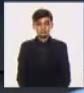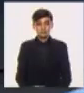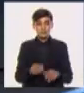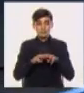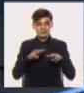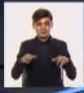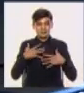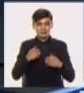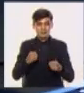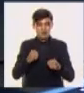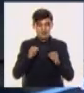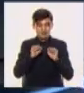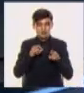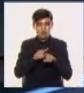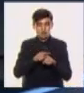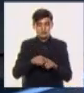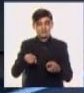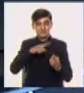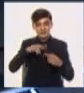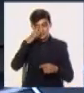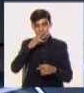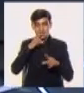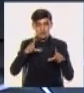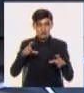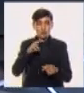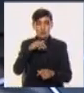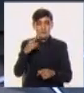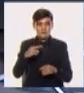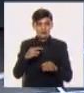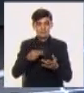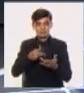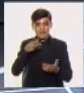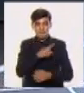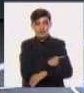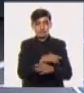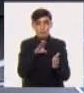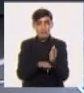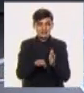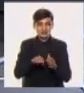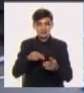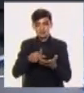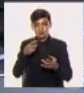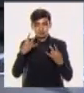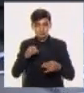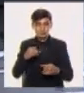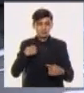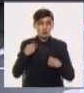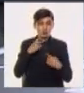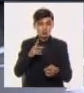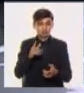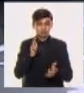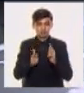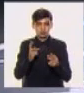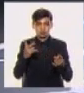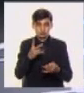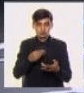В Министерстве здравоохранения призвали казахстанцев не сдавать анализ на COVID без назначения врача. Из-за таких граждан страдают те, кому